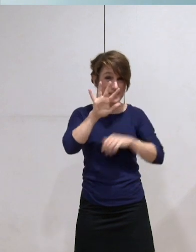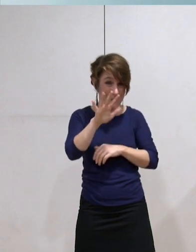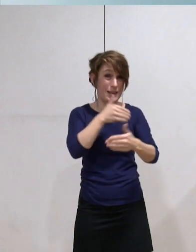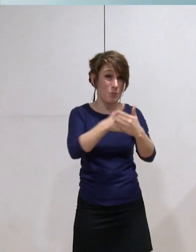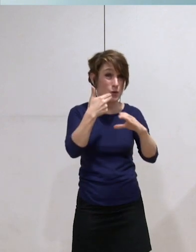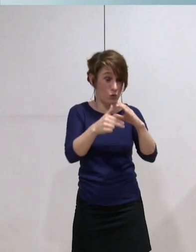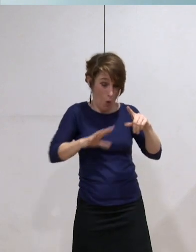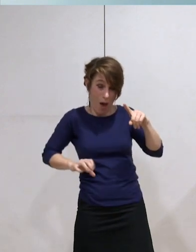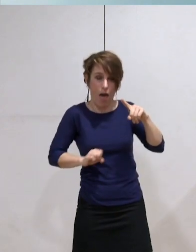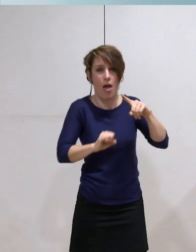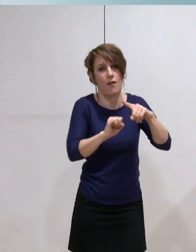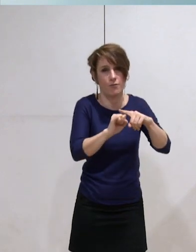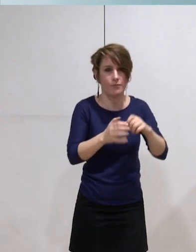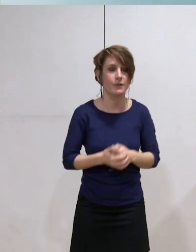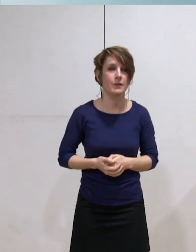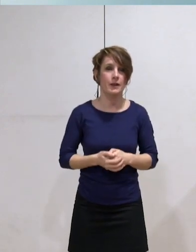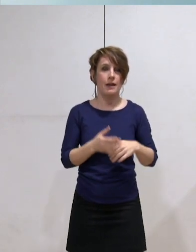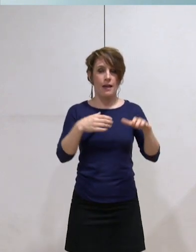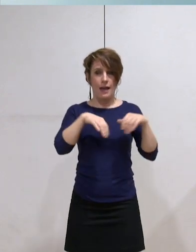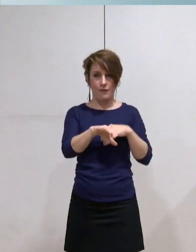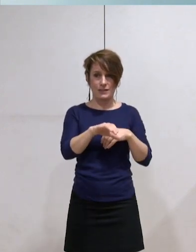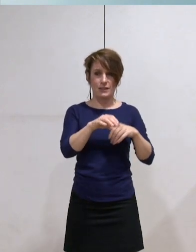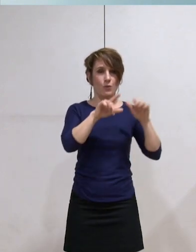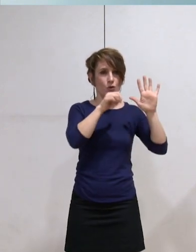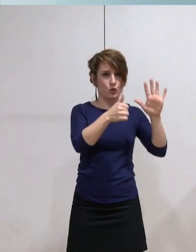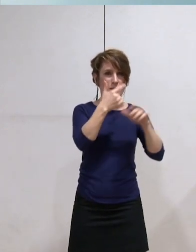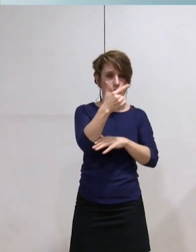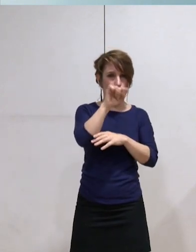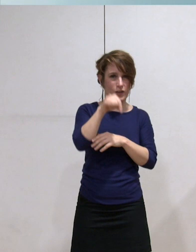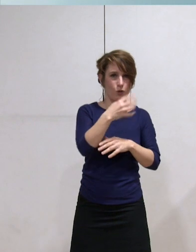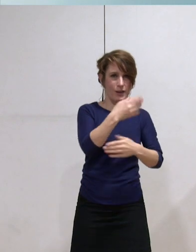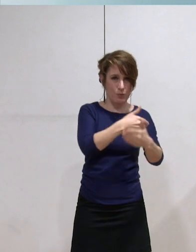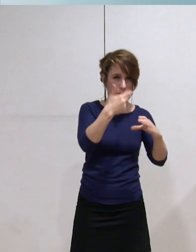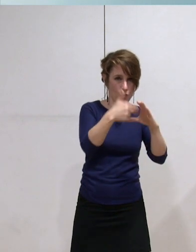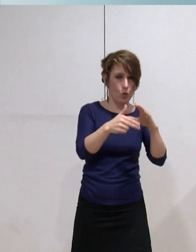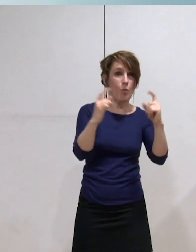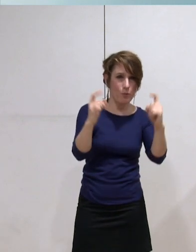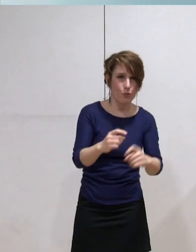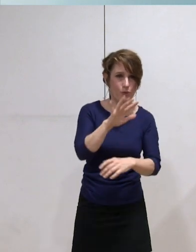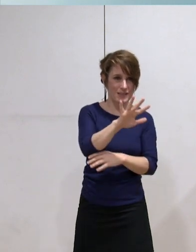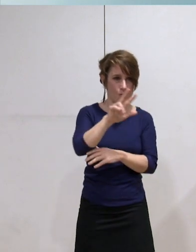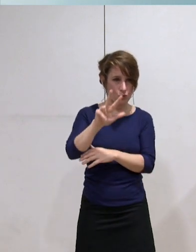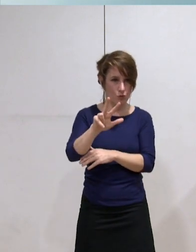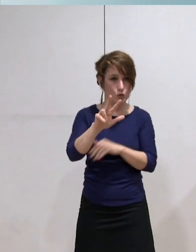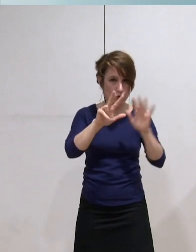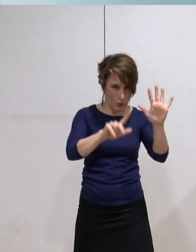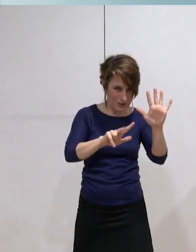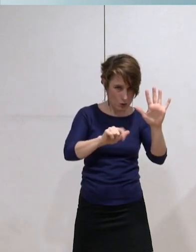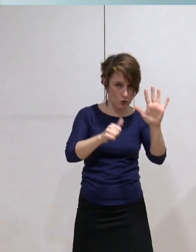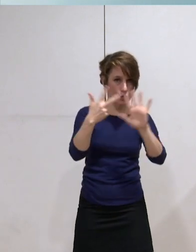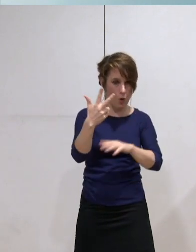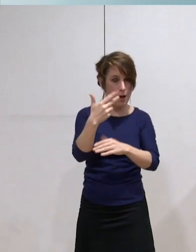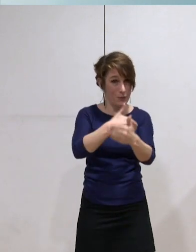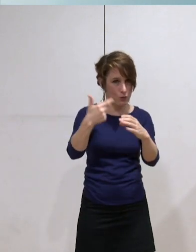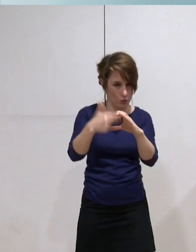d'investissement passent de 62,4 million d'euros à 53,3 million d'euros les